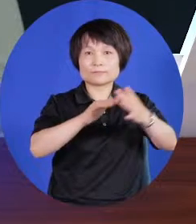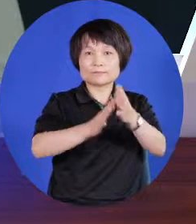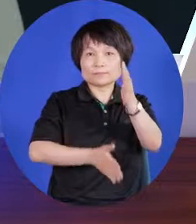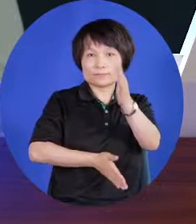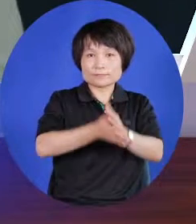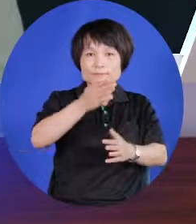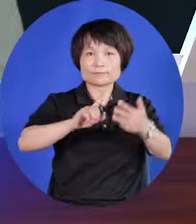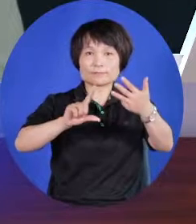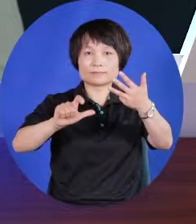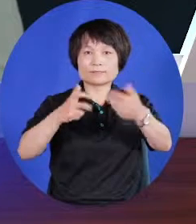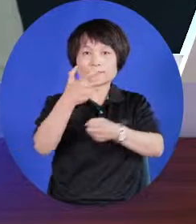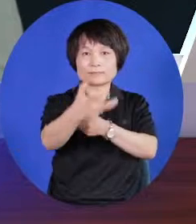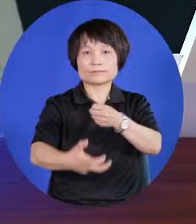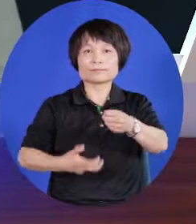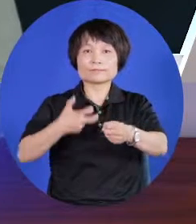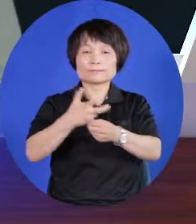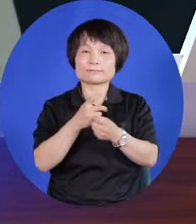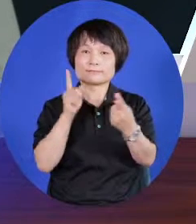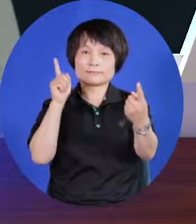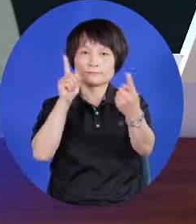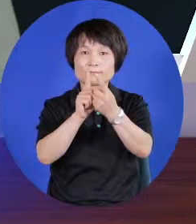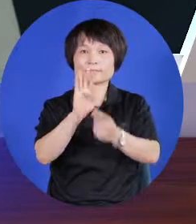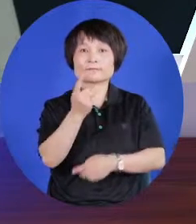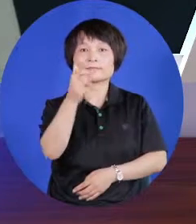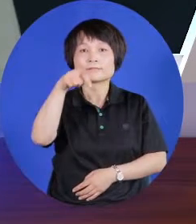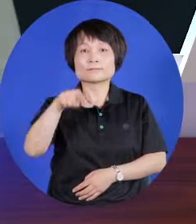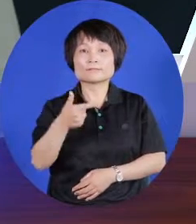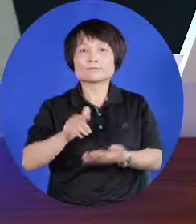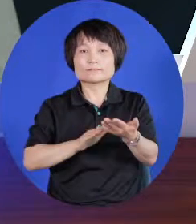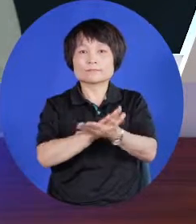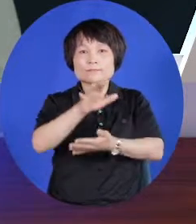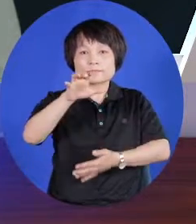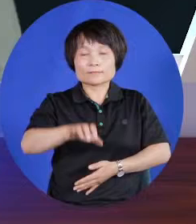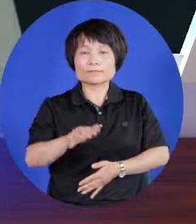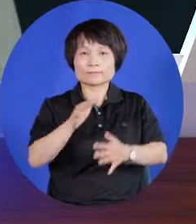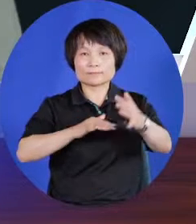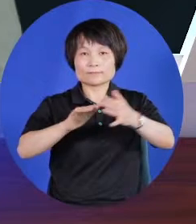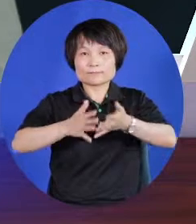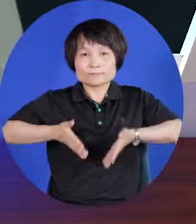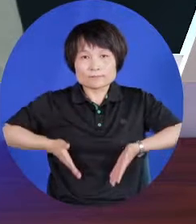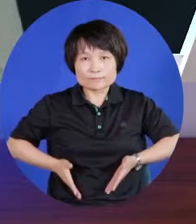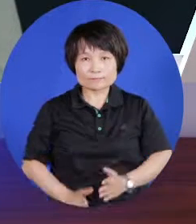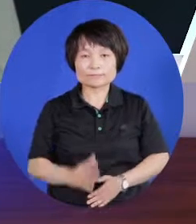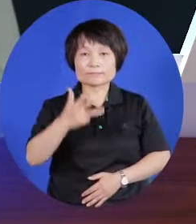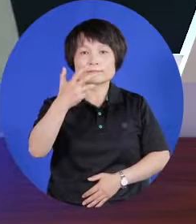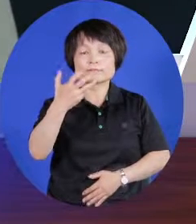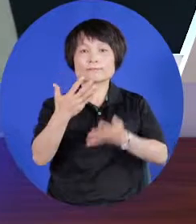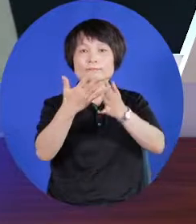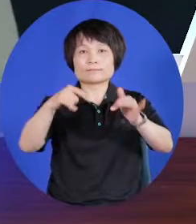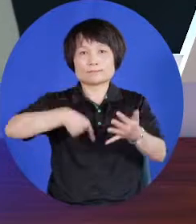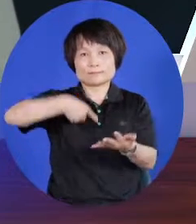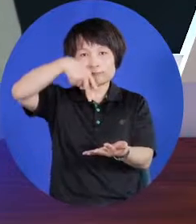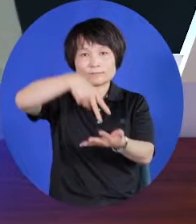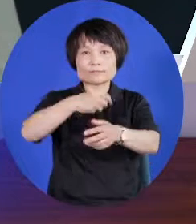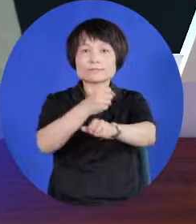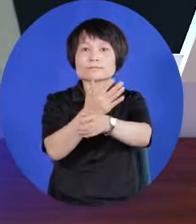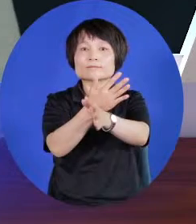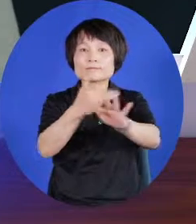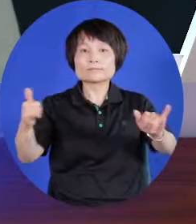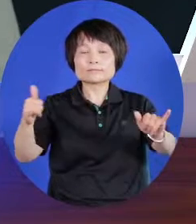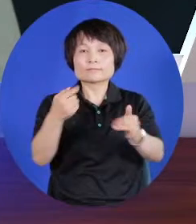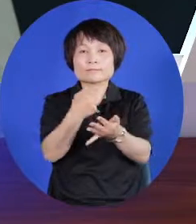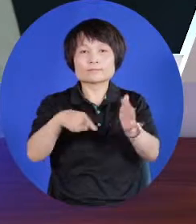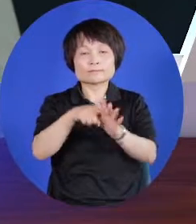공주시가 광복 70주년을 맞아 8월 15일 보훈 공원에서 우리 지역 출신여 여덟명의 독립 유공자